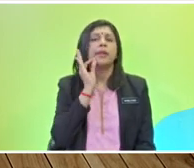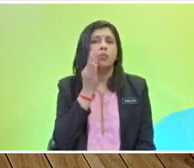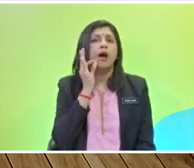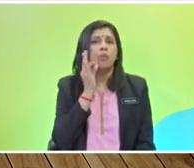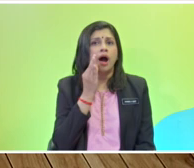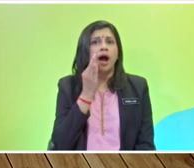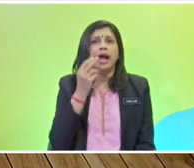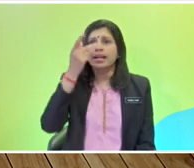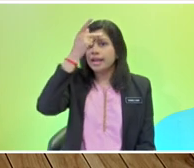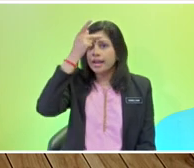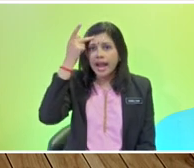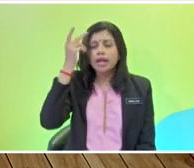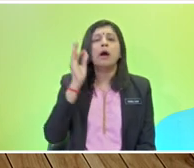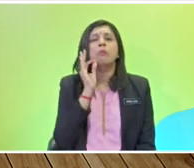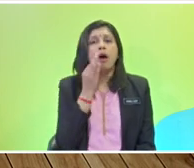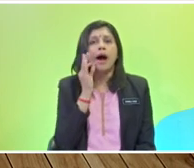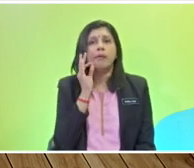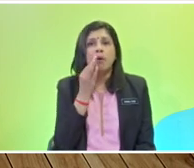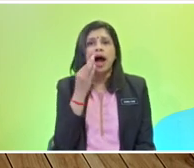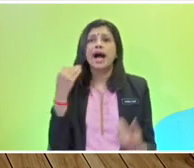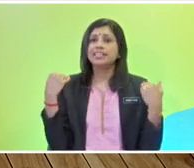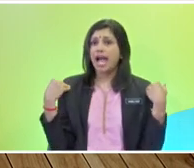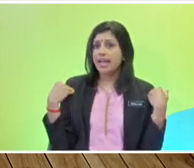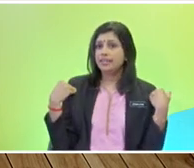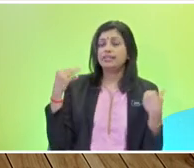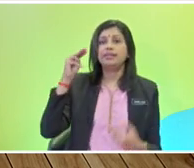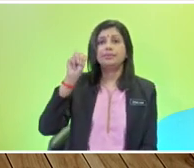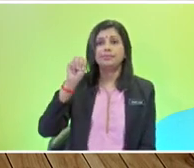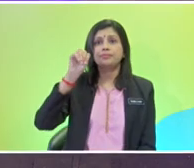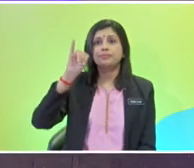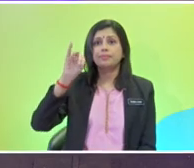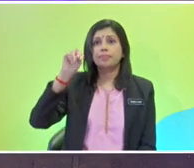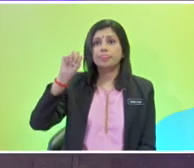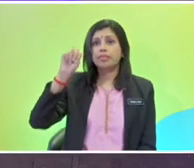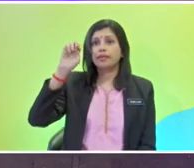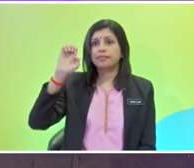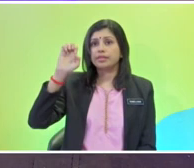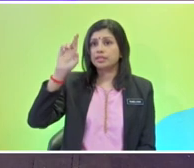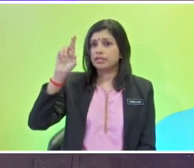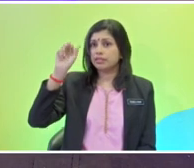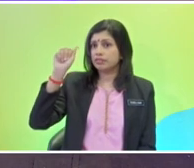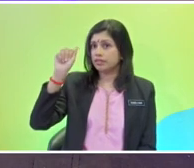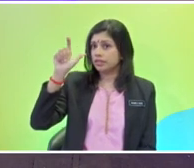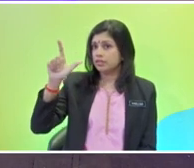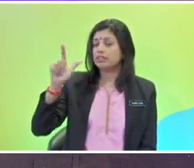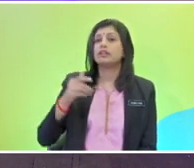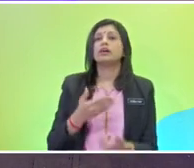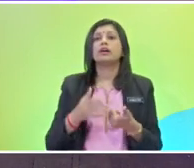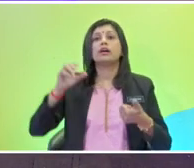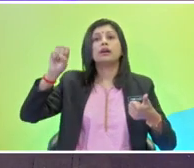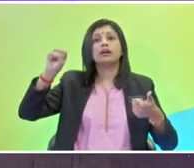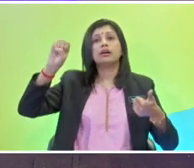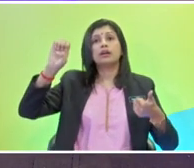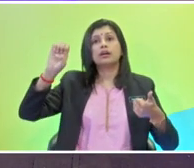kerana buah-buahan mempunyai mineral. Okey, antioksidan. Serat. Serat. Dan